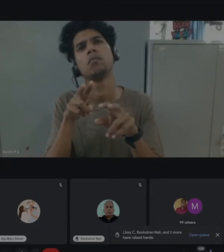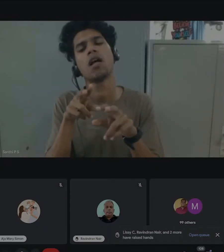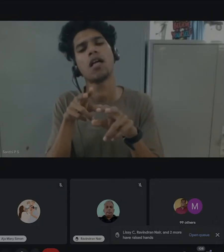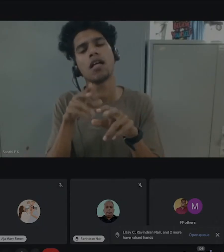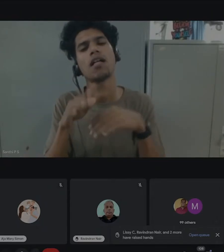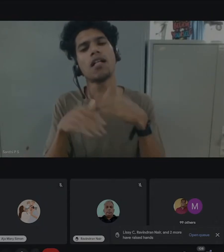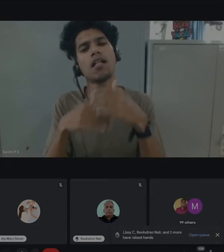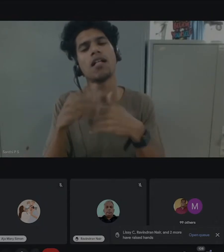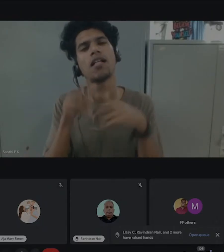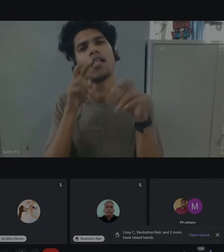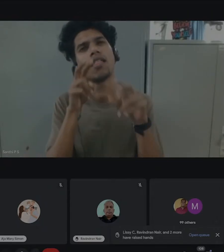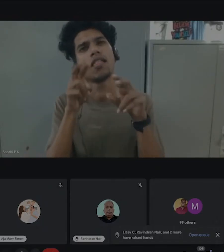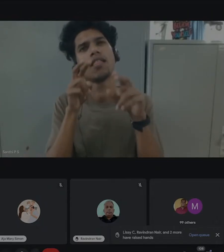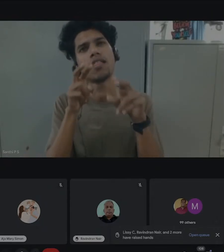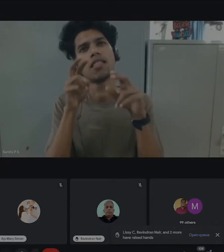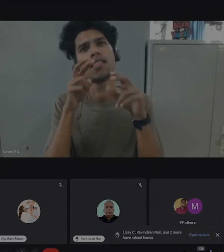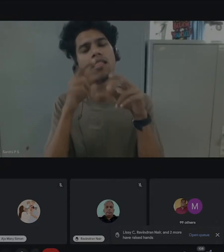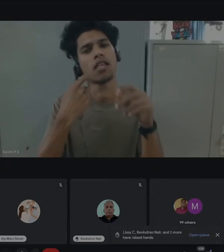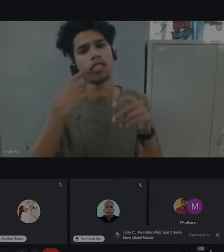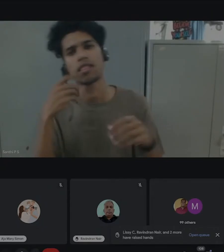കൂടുതലായിട്ട് വരാനുള്ള സാധ്യതയാണ്. അപ്പൊ ഈ